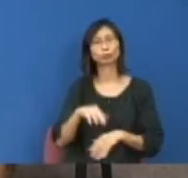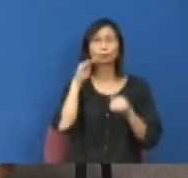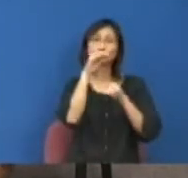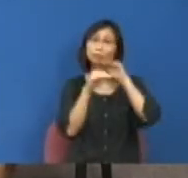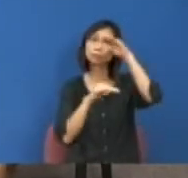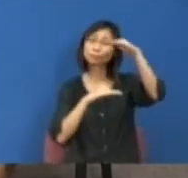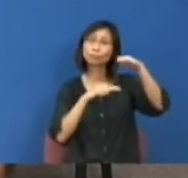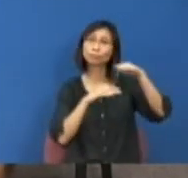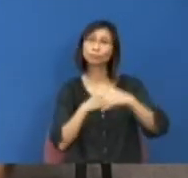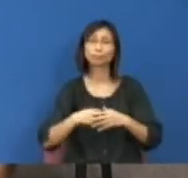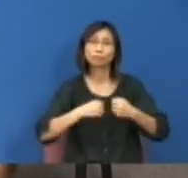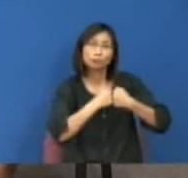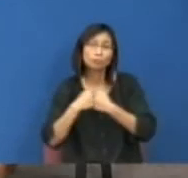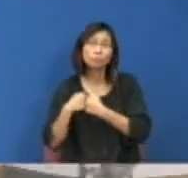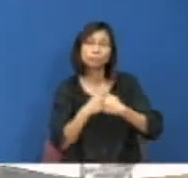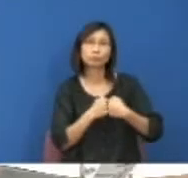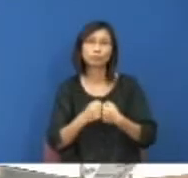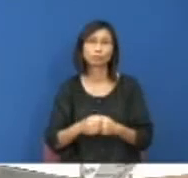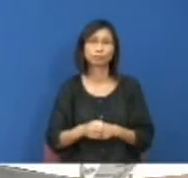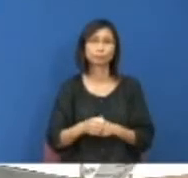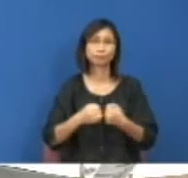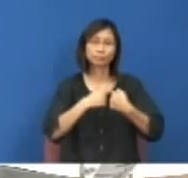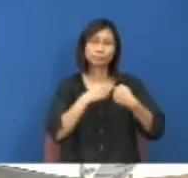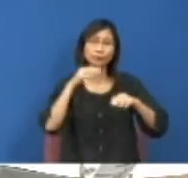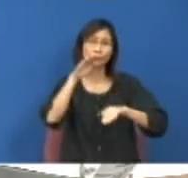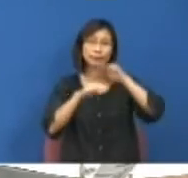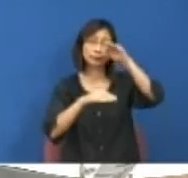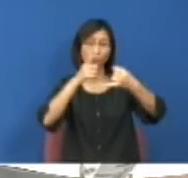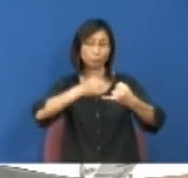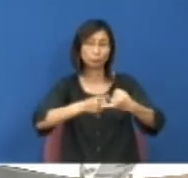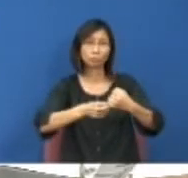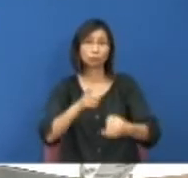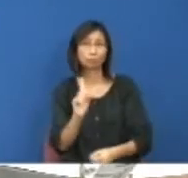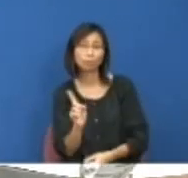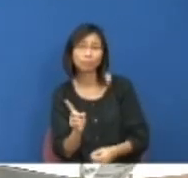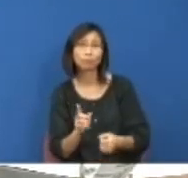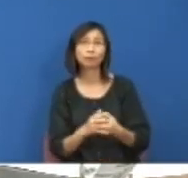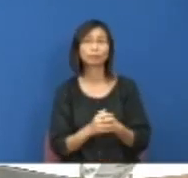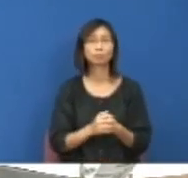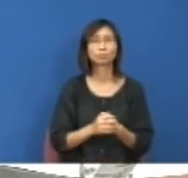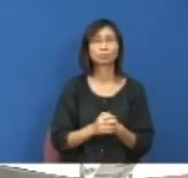爭，互相的抗爭，以至到那個階級鬥爭最後的結果是